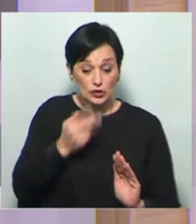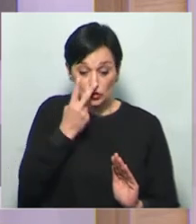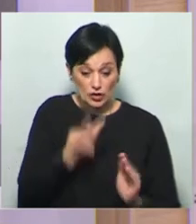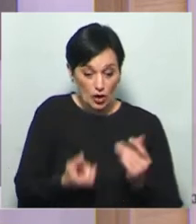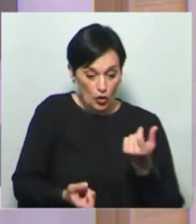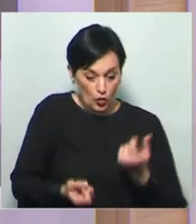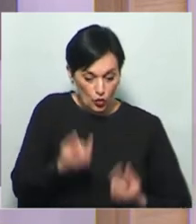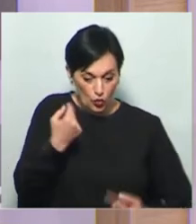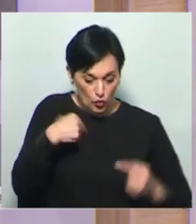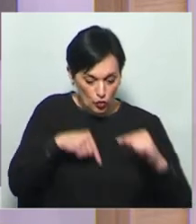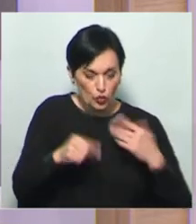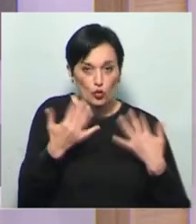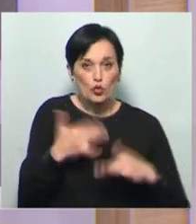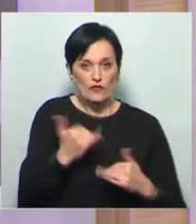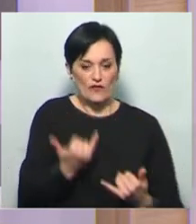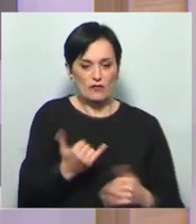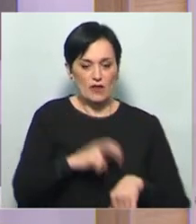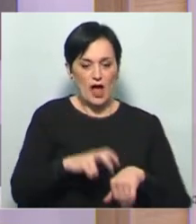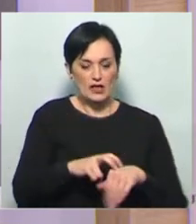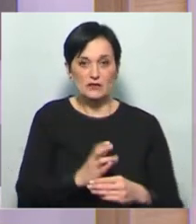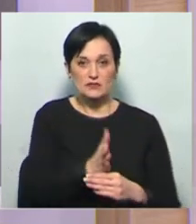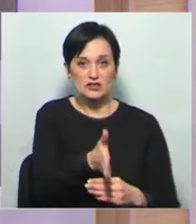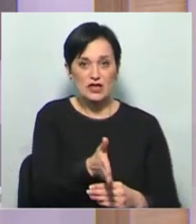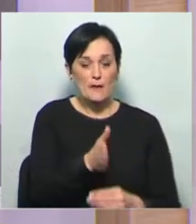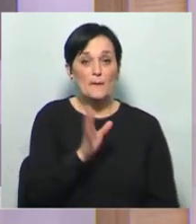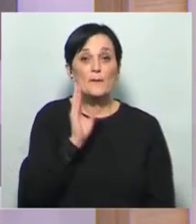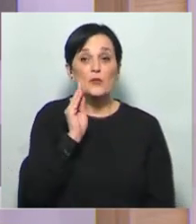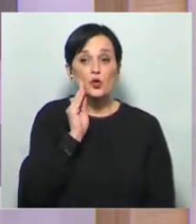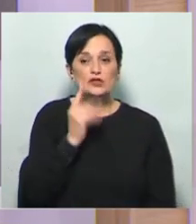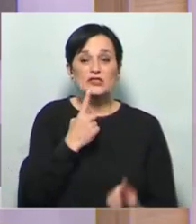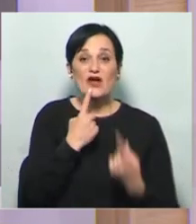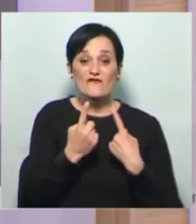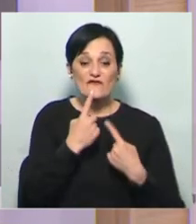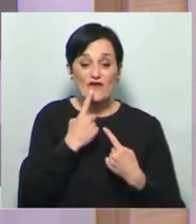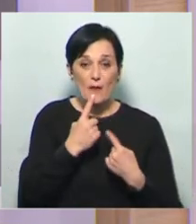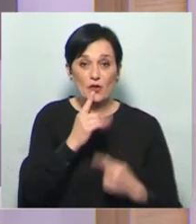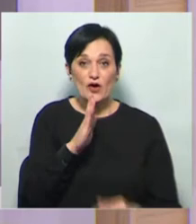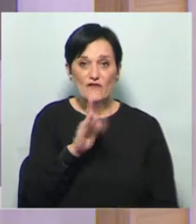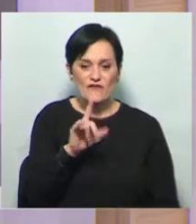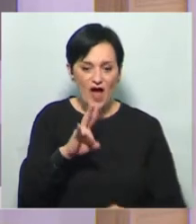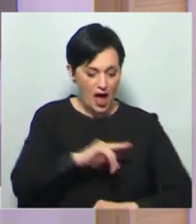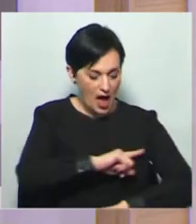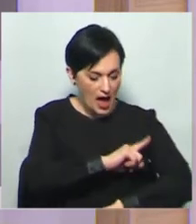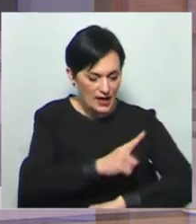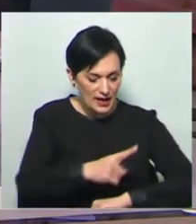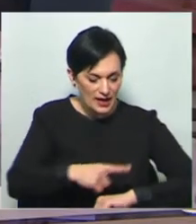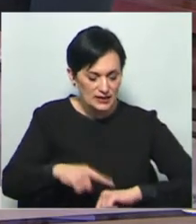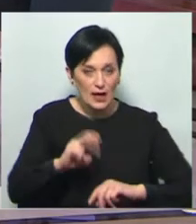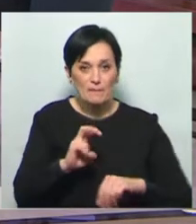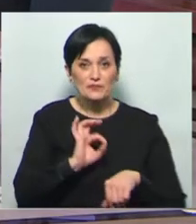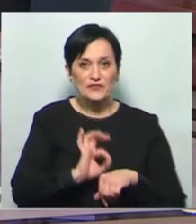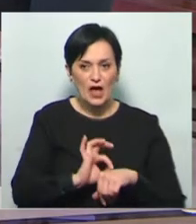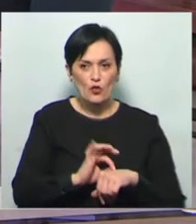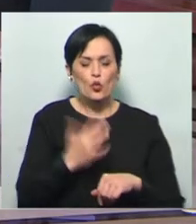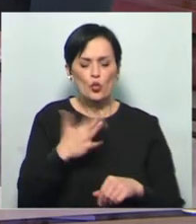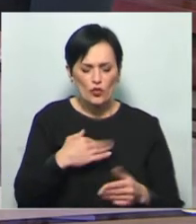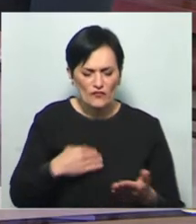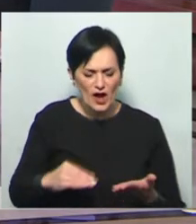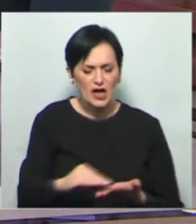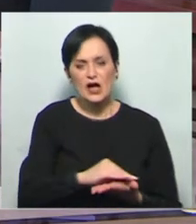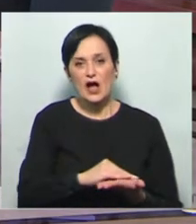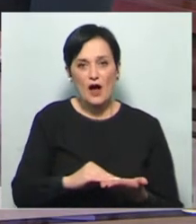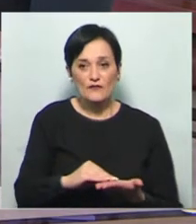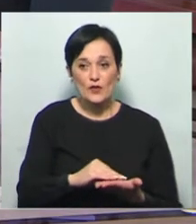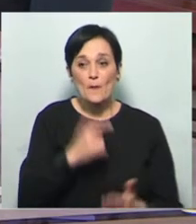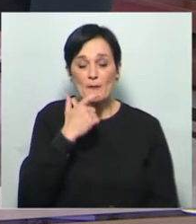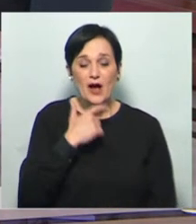ნიშნებისთანავე მიმართონ ექიმს. მაგრამ როდესაც ვამბობთ ვენების დაავადება, უკვე რამდენჯერმე გავიმეორე და